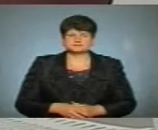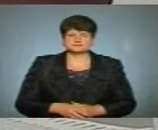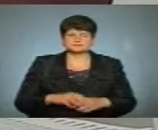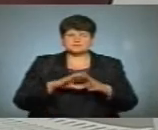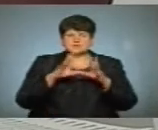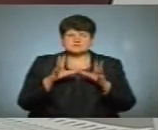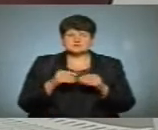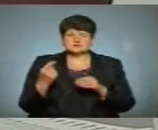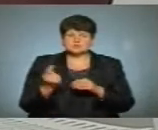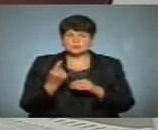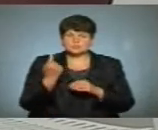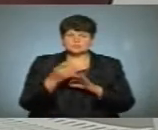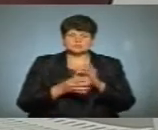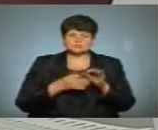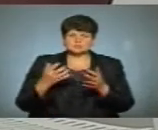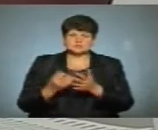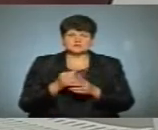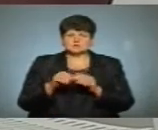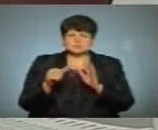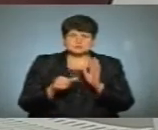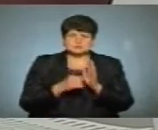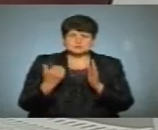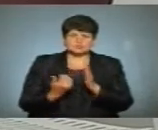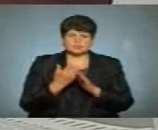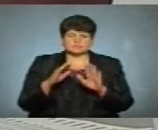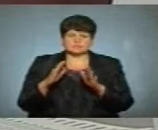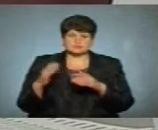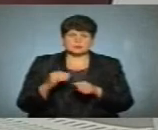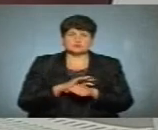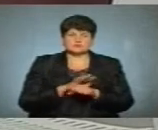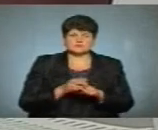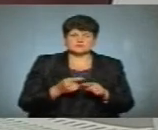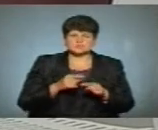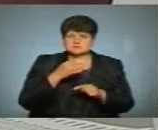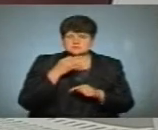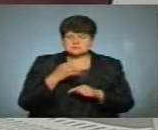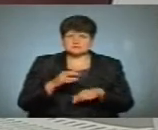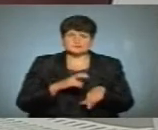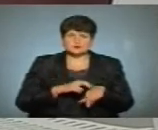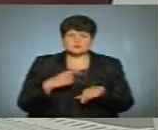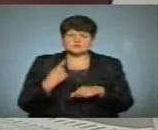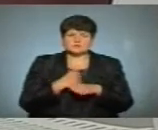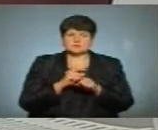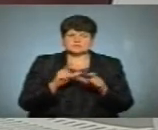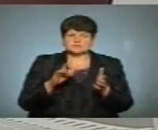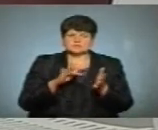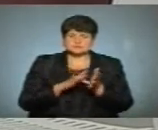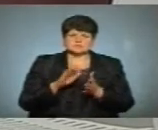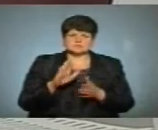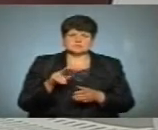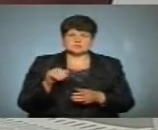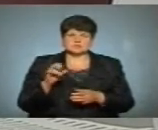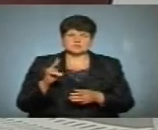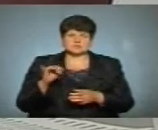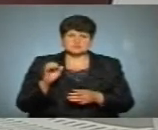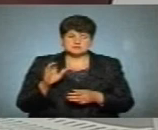Загалом в області за добу виявили 16 нових випадків коронавірусу. Про це повідомив епідеміолог обласного лабораторного центру Володимир Паничев. За його